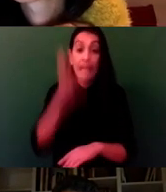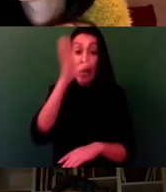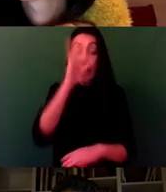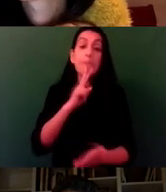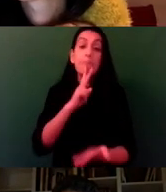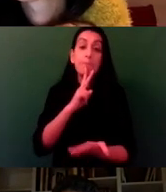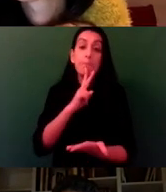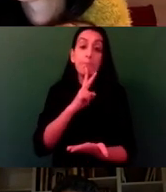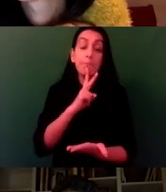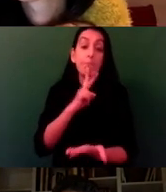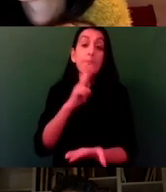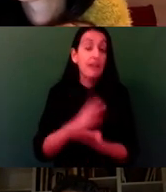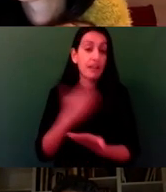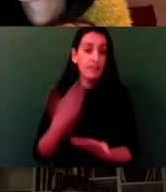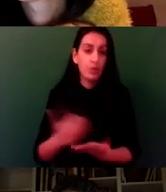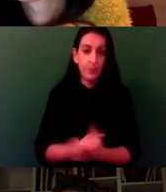deneyim kazanması ve